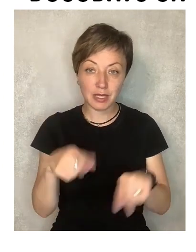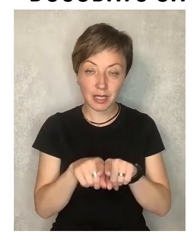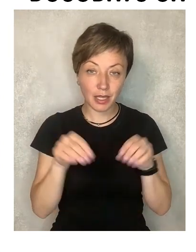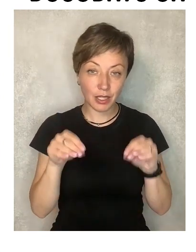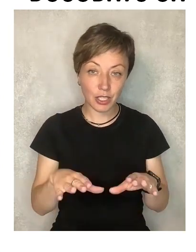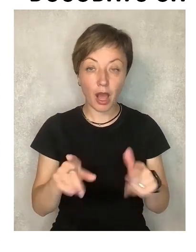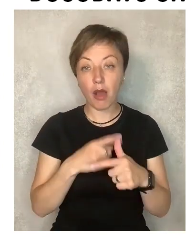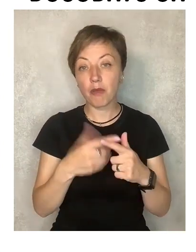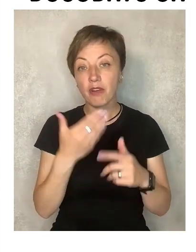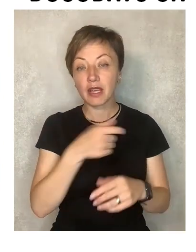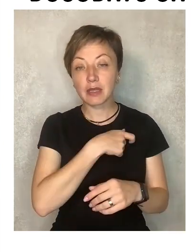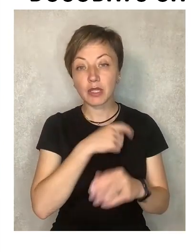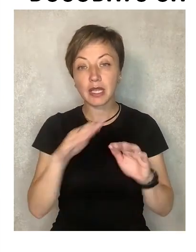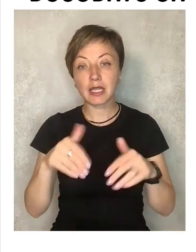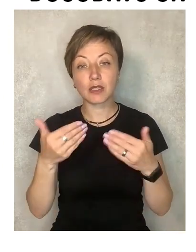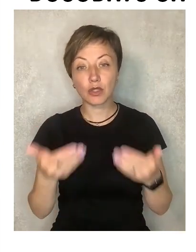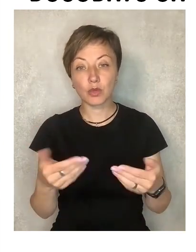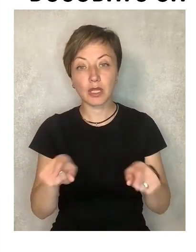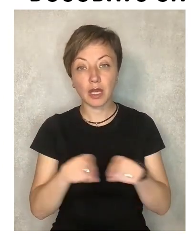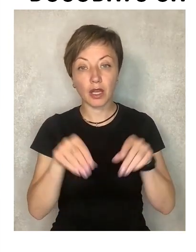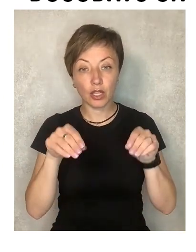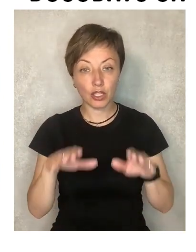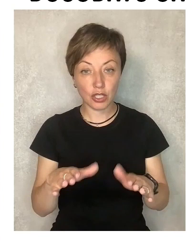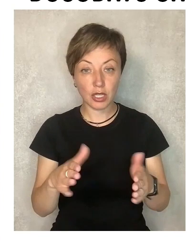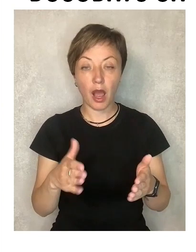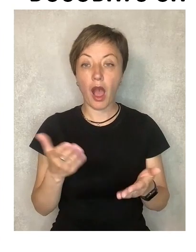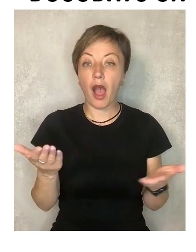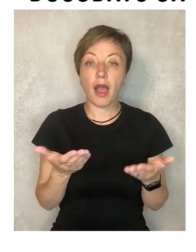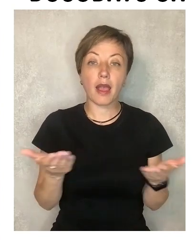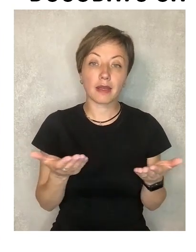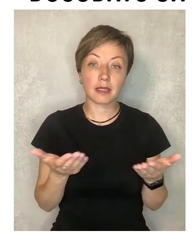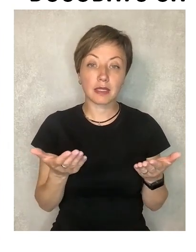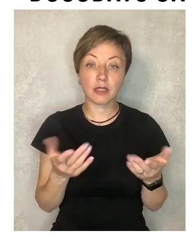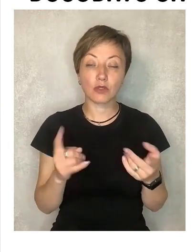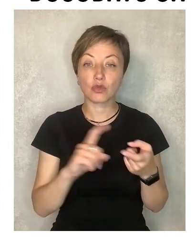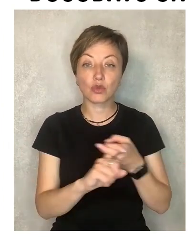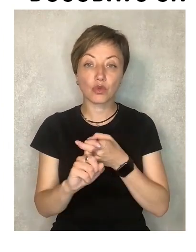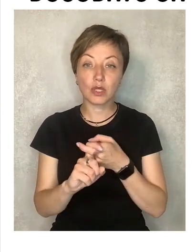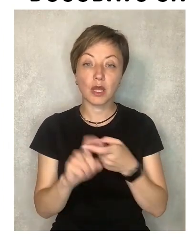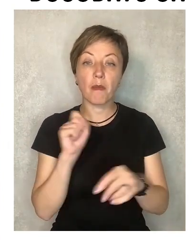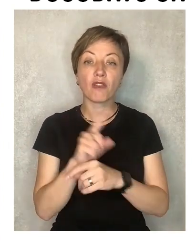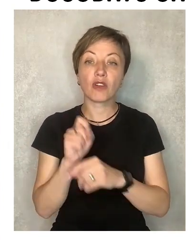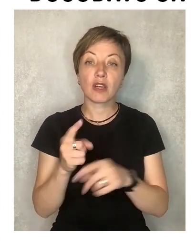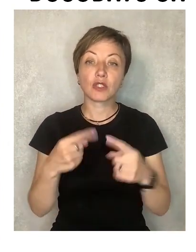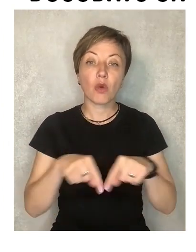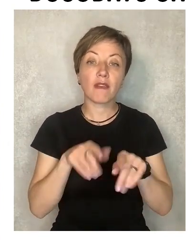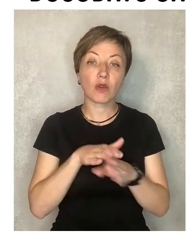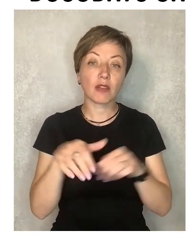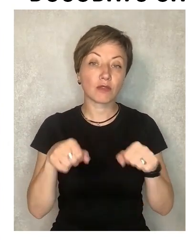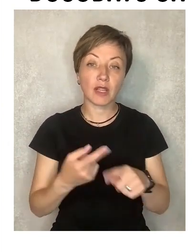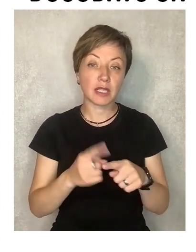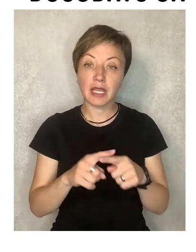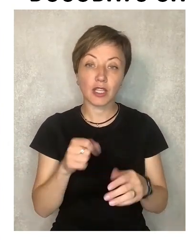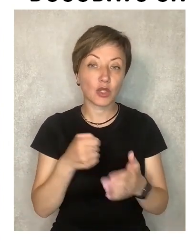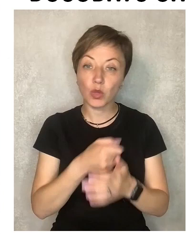депутат ініціюєте, наприклад, таке рішення. А якихось, що стосується там повноважень органів виконавчої влади, то це не до депутата треба